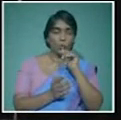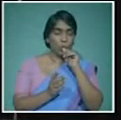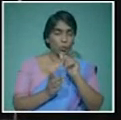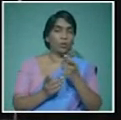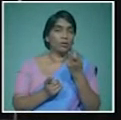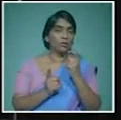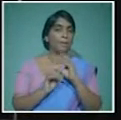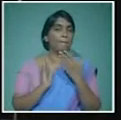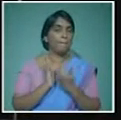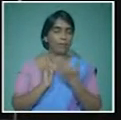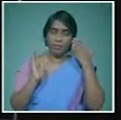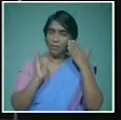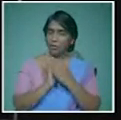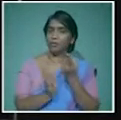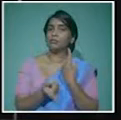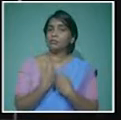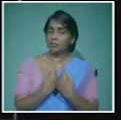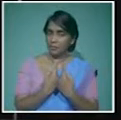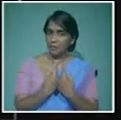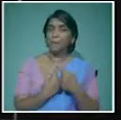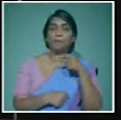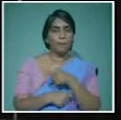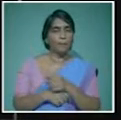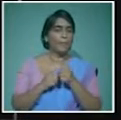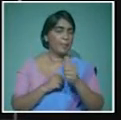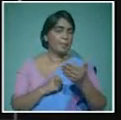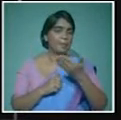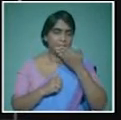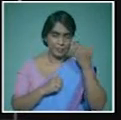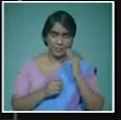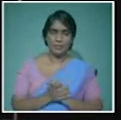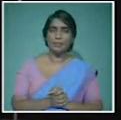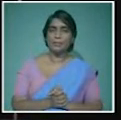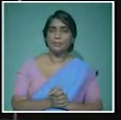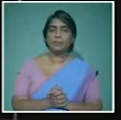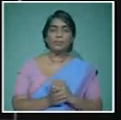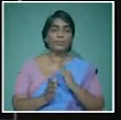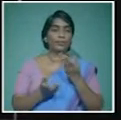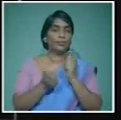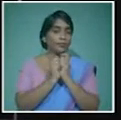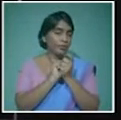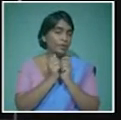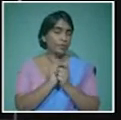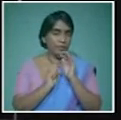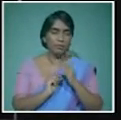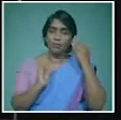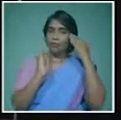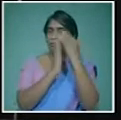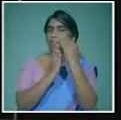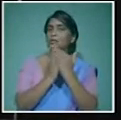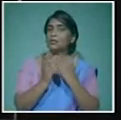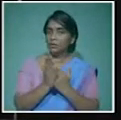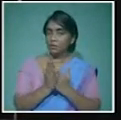ආර්ථික ප්‍රතිපත්ති පිළිබඳව අධ්‍යයනය කිරීමට මේ මගින් හැකියාව ලැබෙනවා. සංශෝධනය කළ යුතු කරුණු